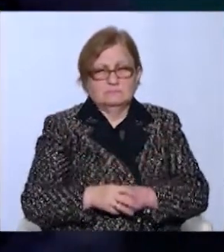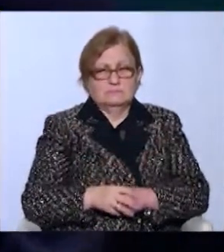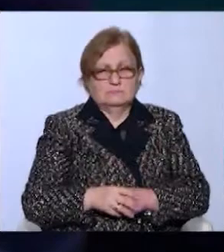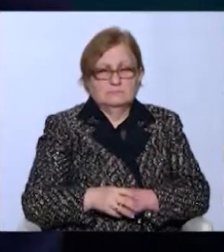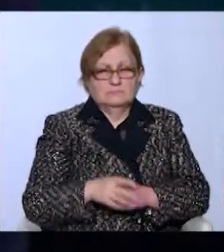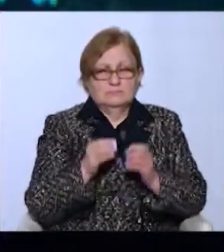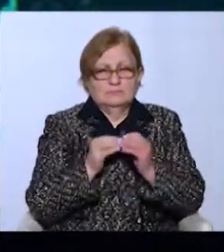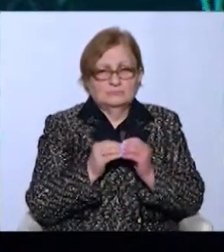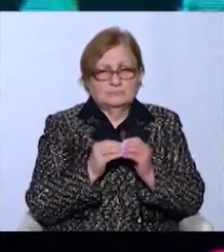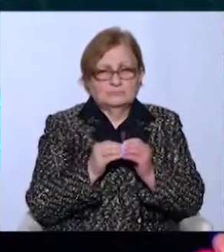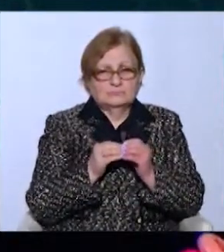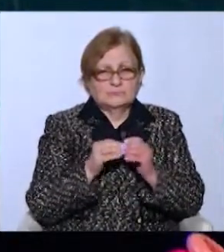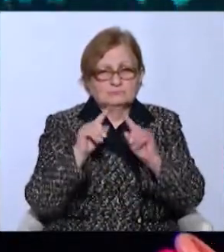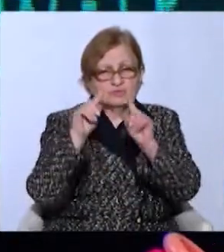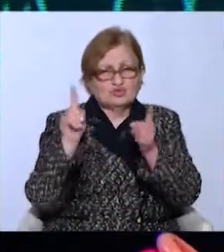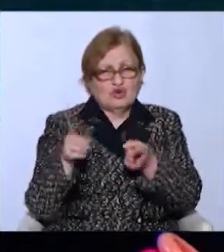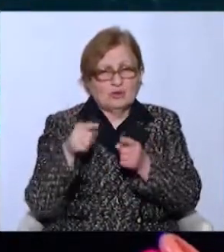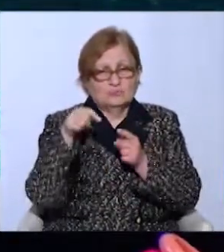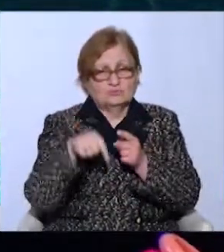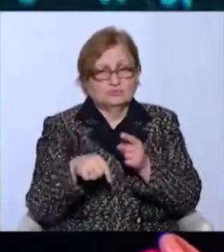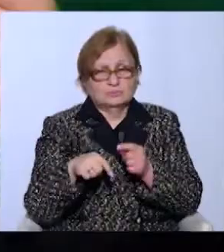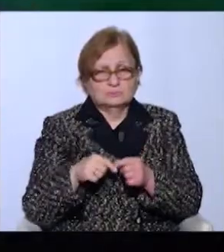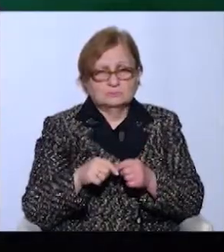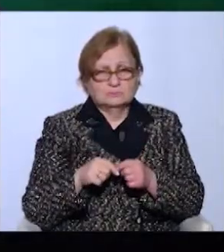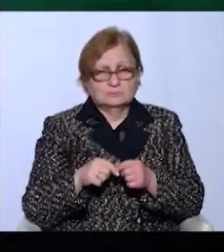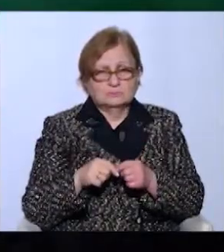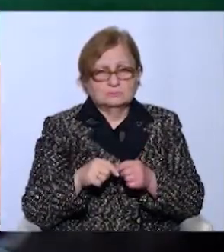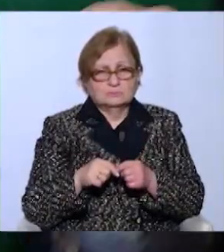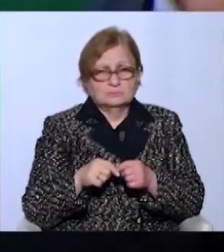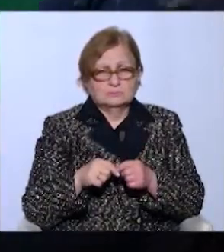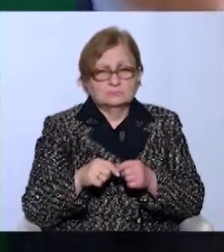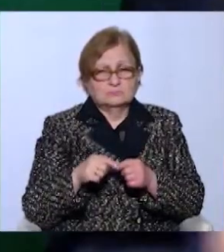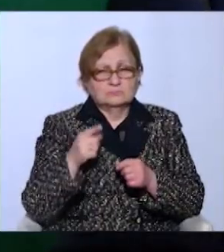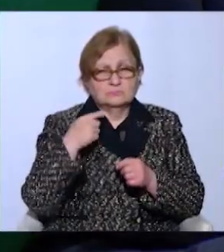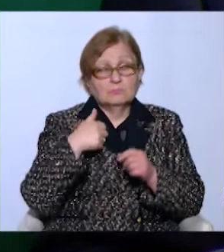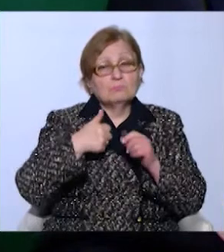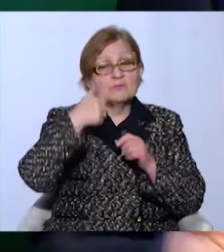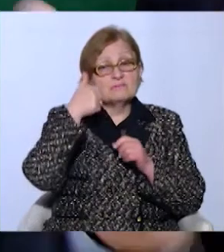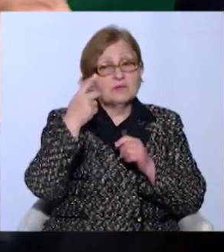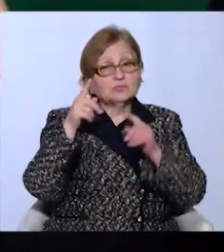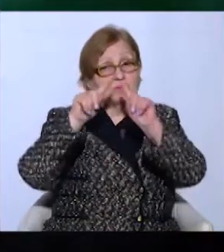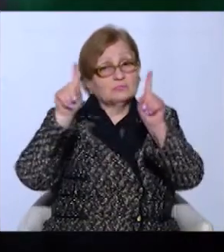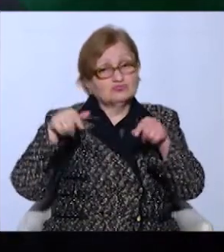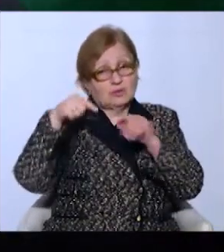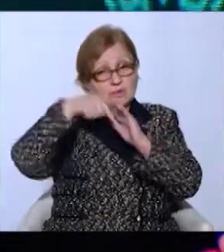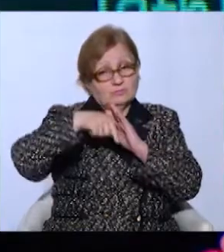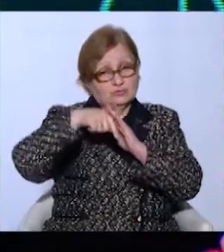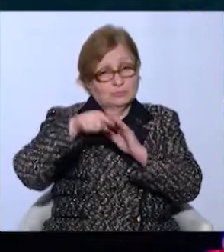10 პლუს 5 არის ფრჩილში მე ვიცი რომ პირველ რიგში ეს სრულდება ფრჩილში მოქმედება და